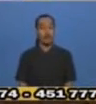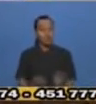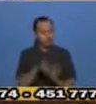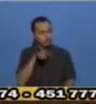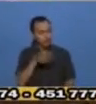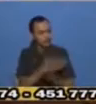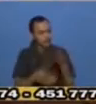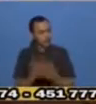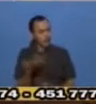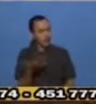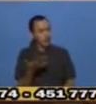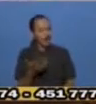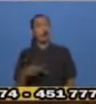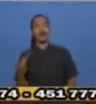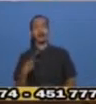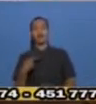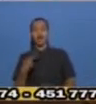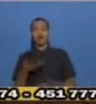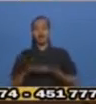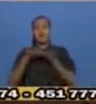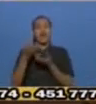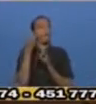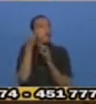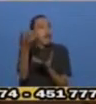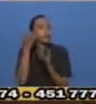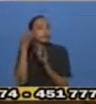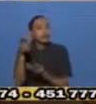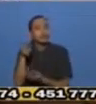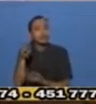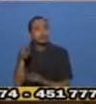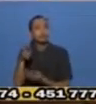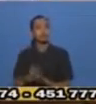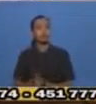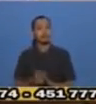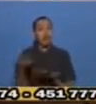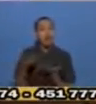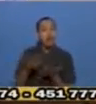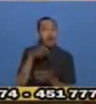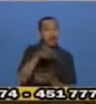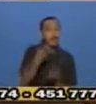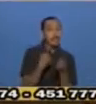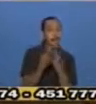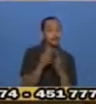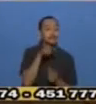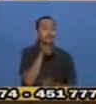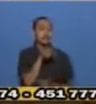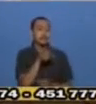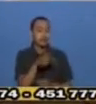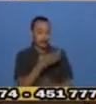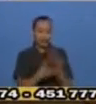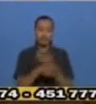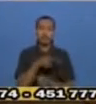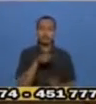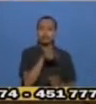disabilitas apapun, kita juga harus menyampaikan bahwa ini disabilitas ini Anda pendekatannya harus seperti ini. Jadi kita selalu memberikan edukasi